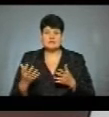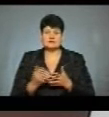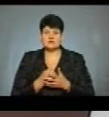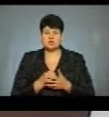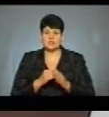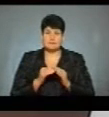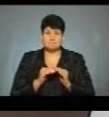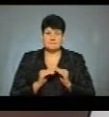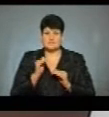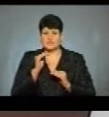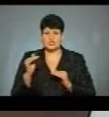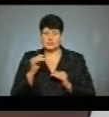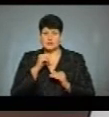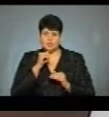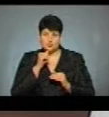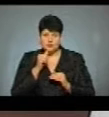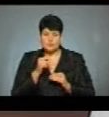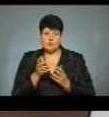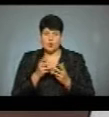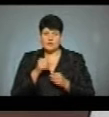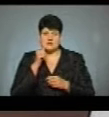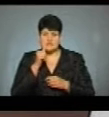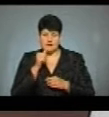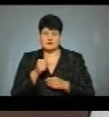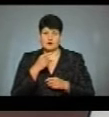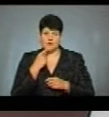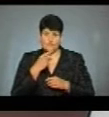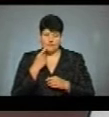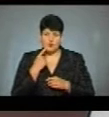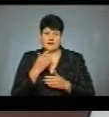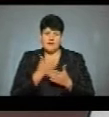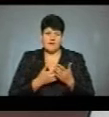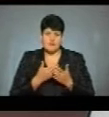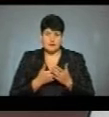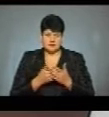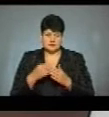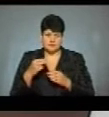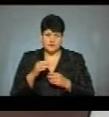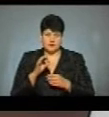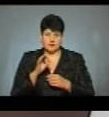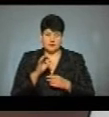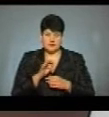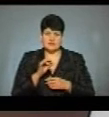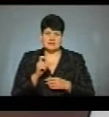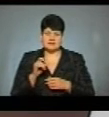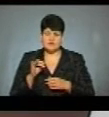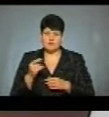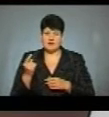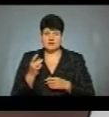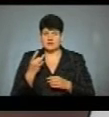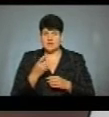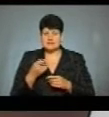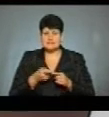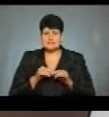підвищення рівня цукру в крові, підрахують завтра, каже радниця президента Національної академії медичних наук України Олена Євстігнєєва. Вперше такий